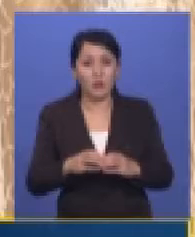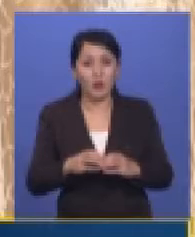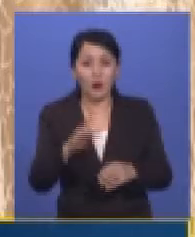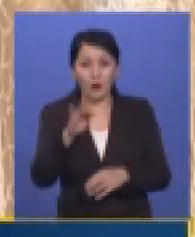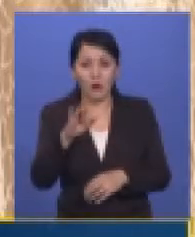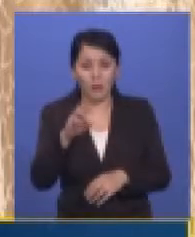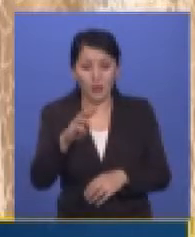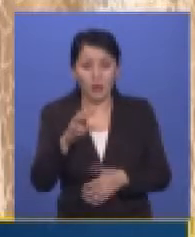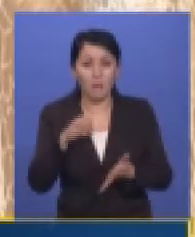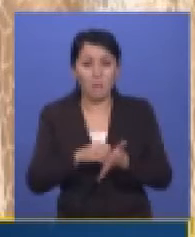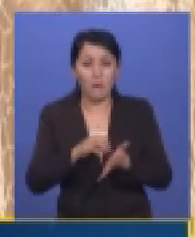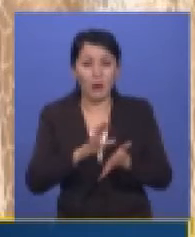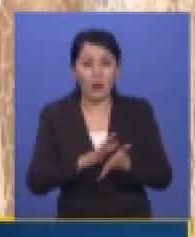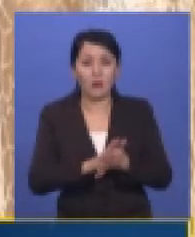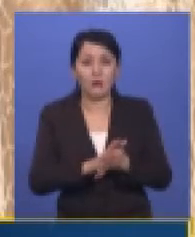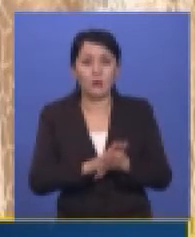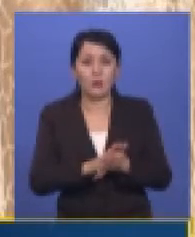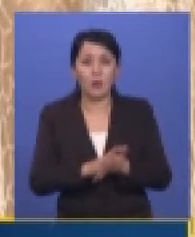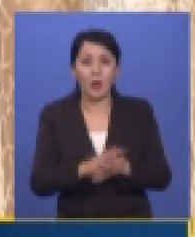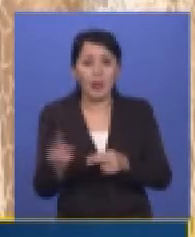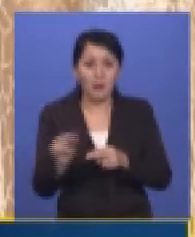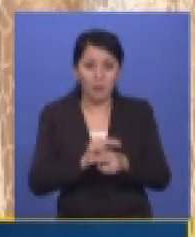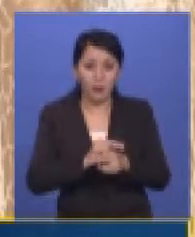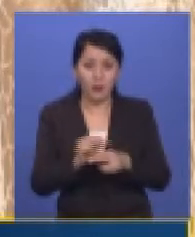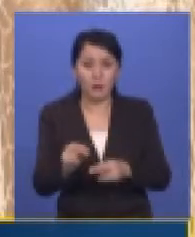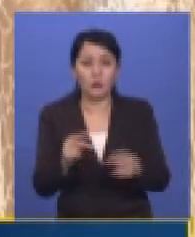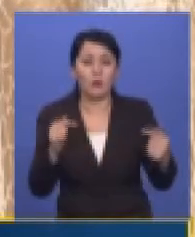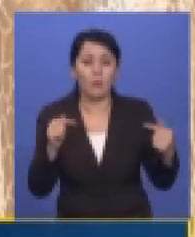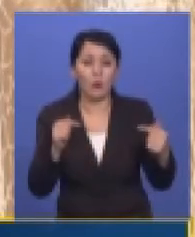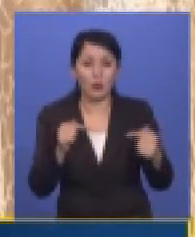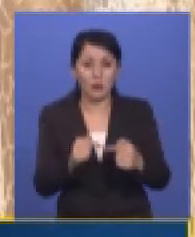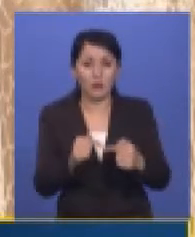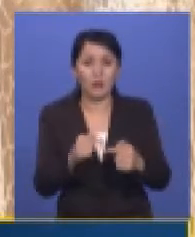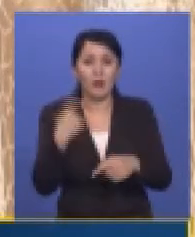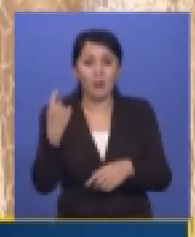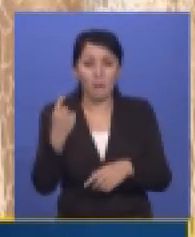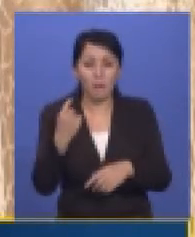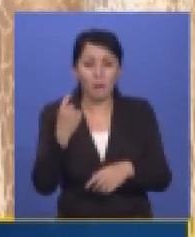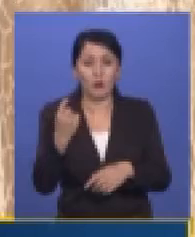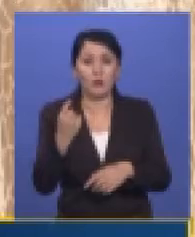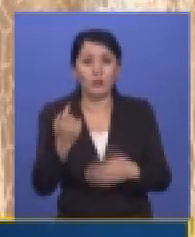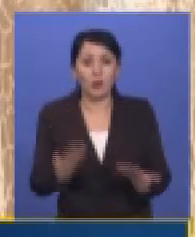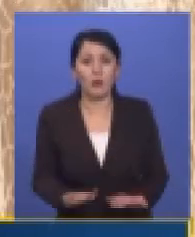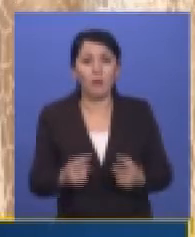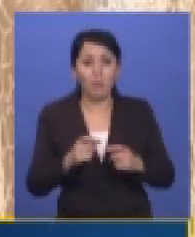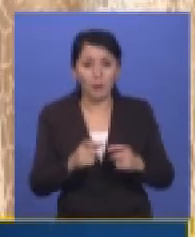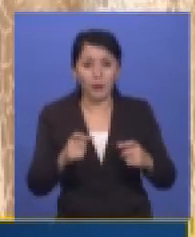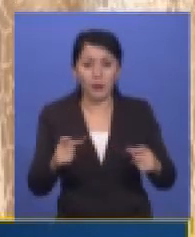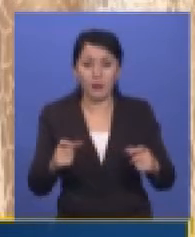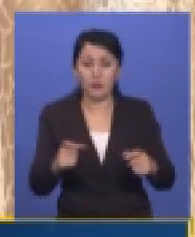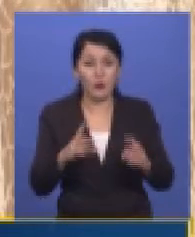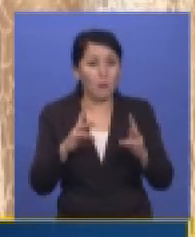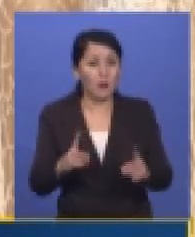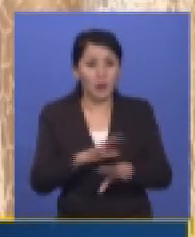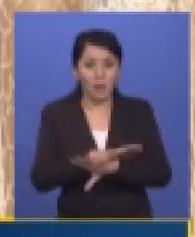жарасы анықталды. Дер кезінде тиісті шаралар қолға алынып, таралуына жол берілмеді. Шаруашылық пен жергілікті тұрғындарға шығын келтірілмеді.